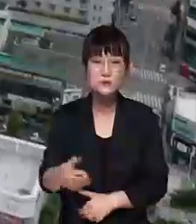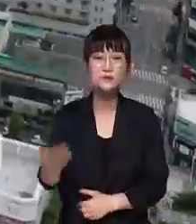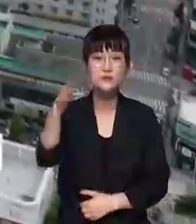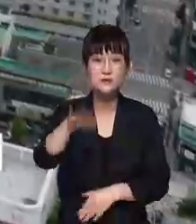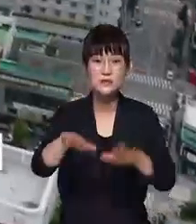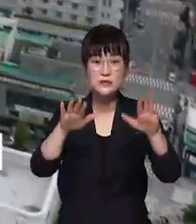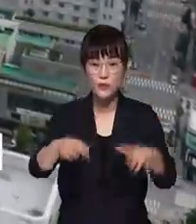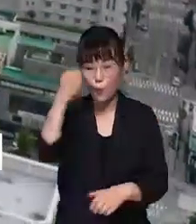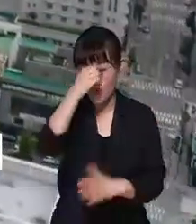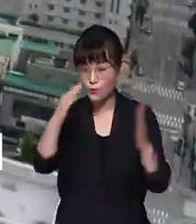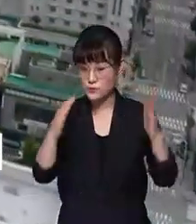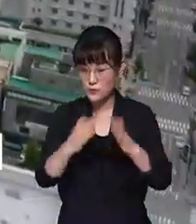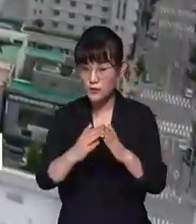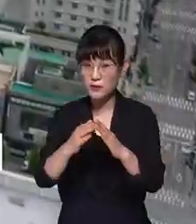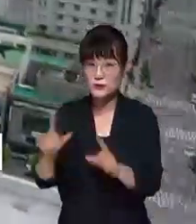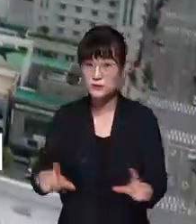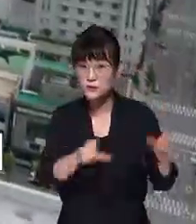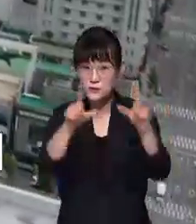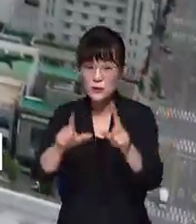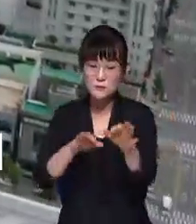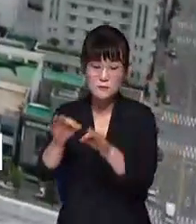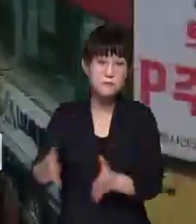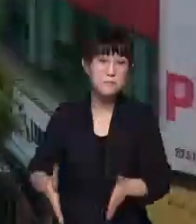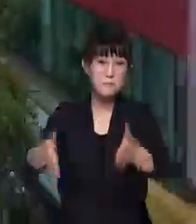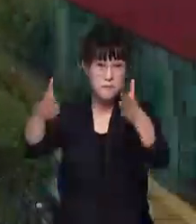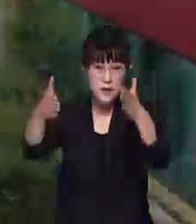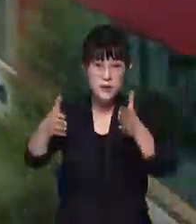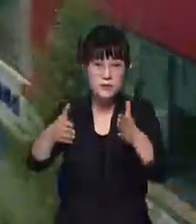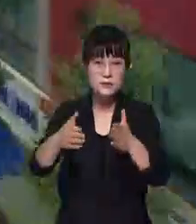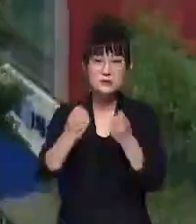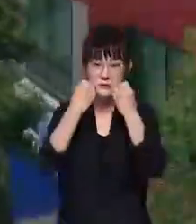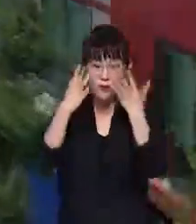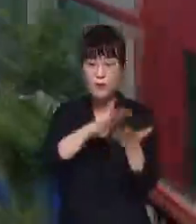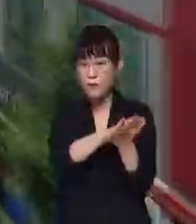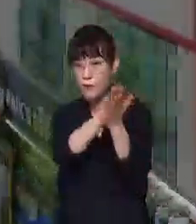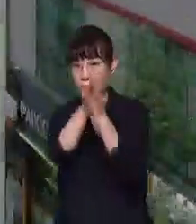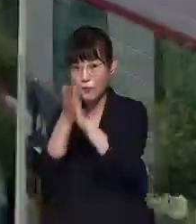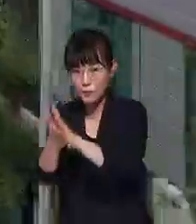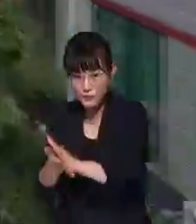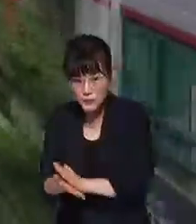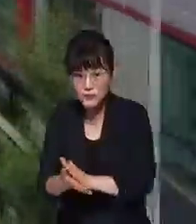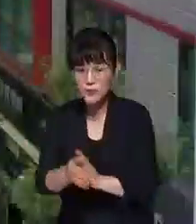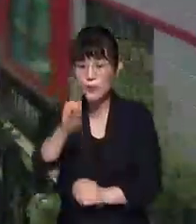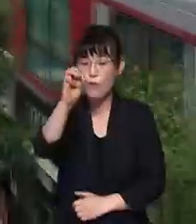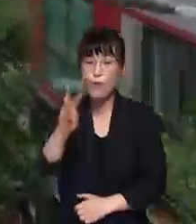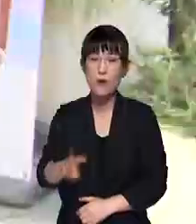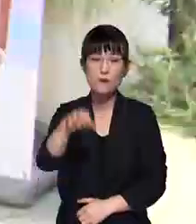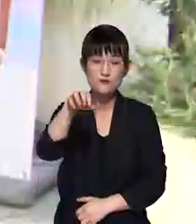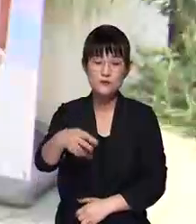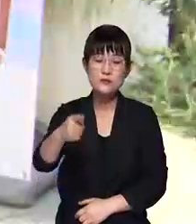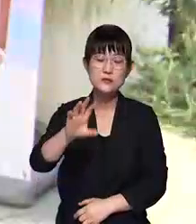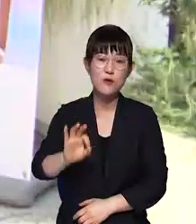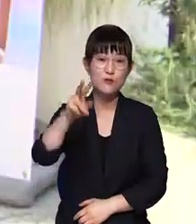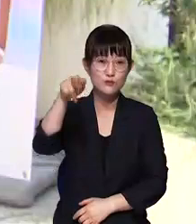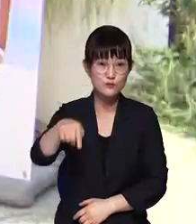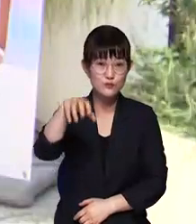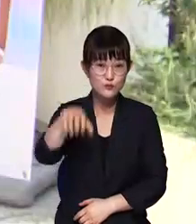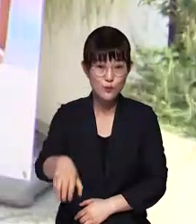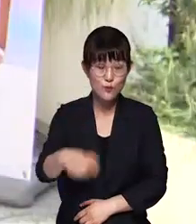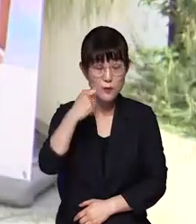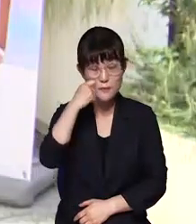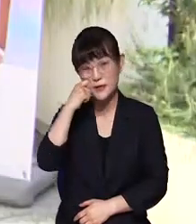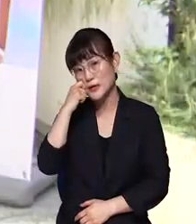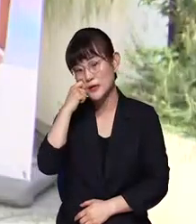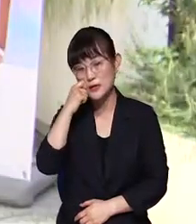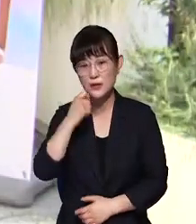고급 상가와 주거 시설 녹지를 품은 공간으로 새롭게 태어나면서 광주의 성수동으로 주목받고 있습니다